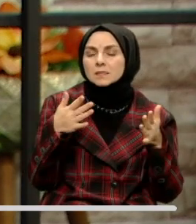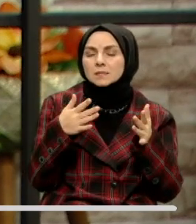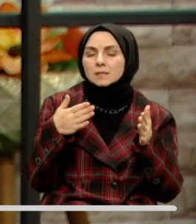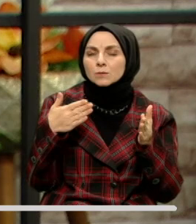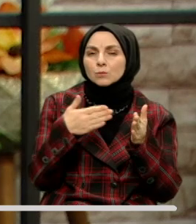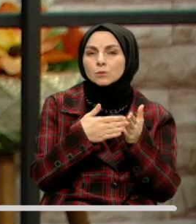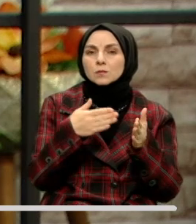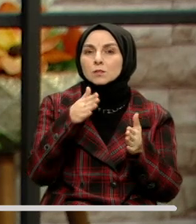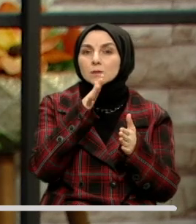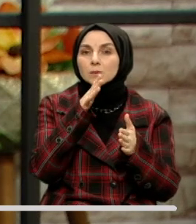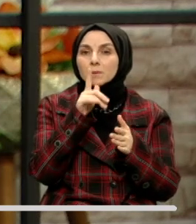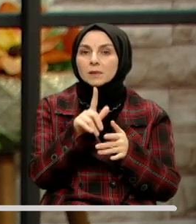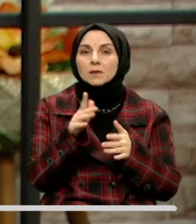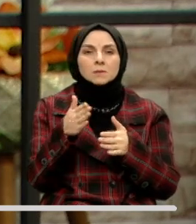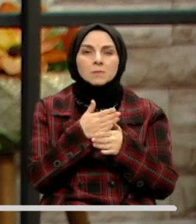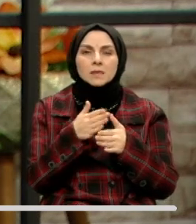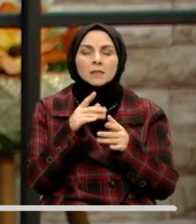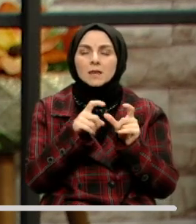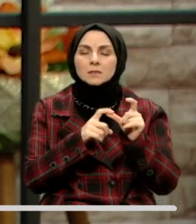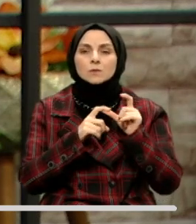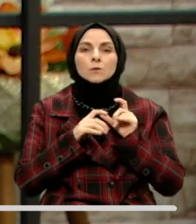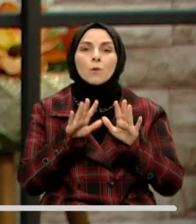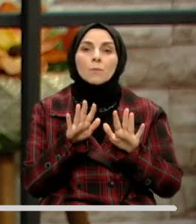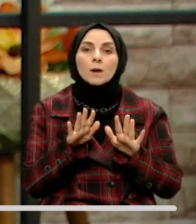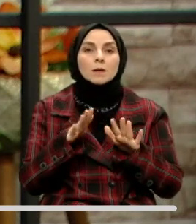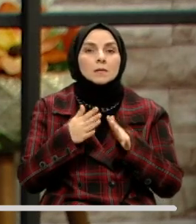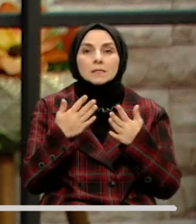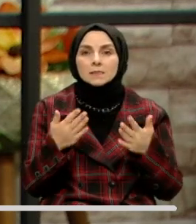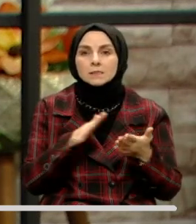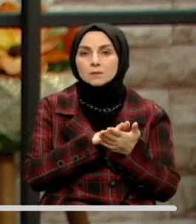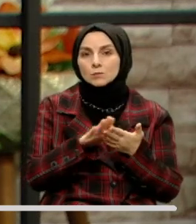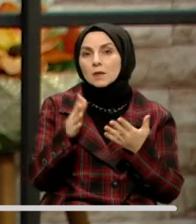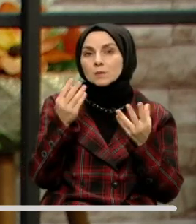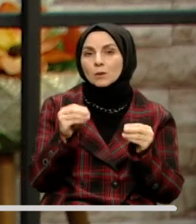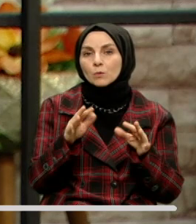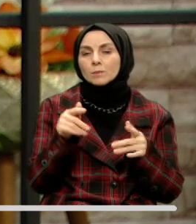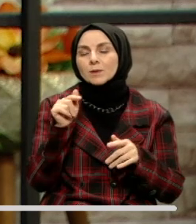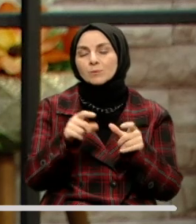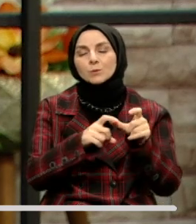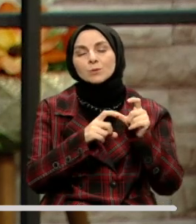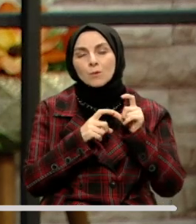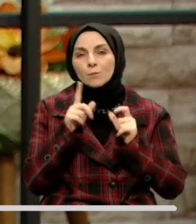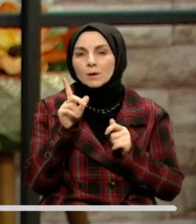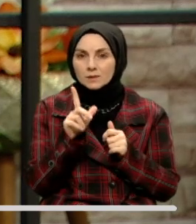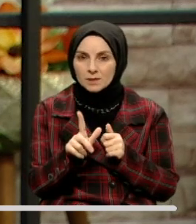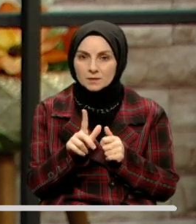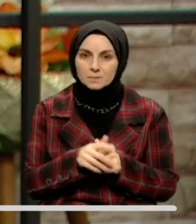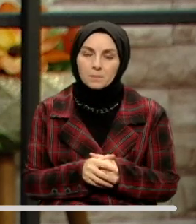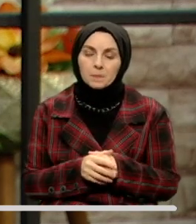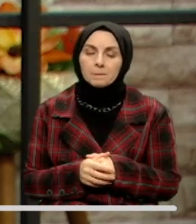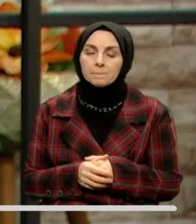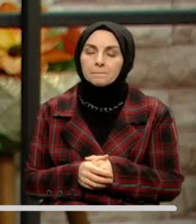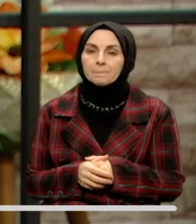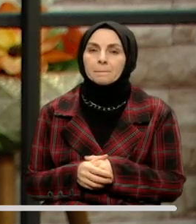oldu? Niye şöyle? Hayır, içinden çıkamazsınız. Şikayetlendikçe şikayetlenirsiniz. Nasıl sorusu direkt olarak sizi hedefe